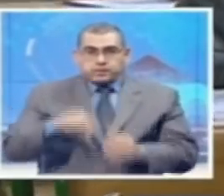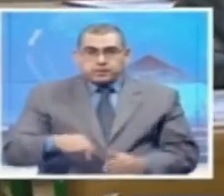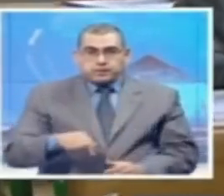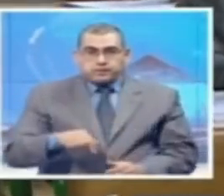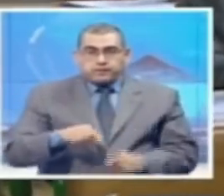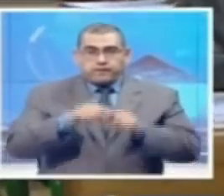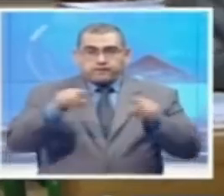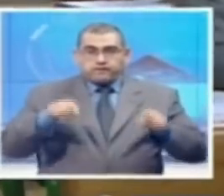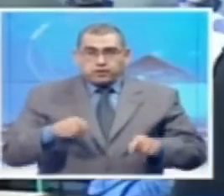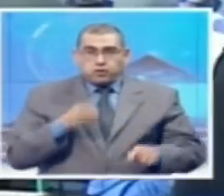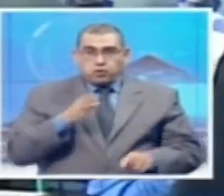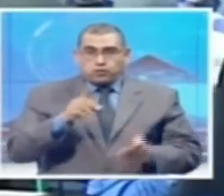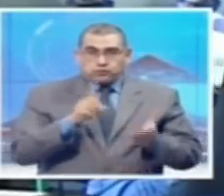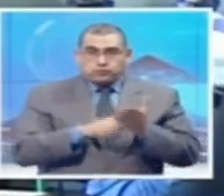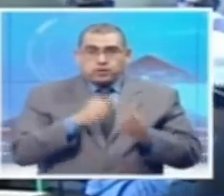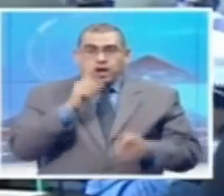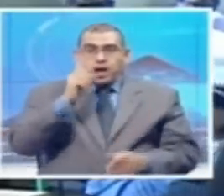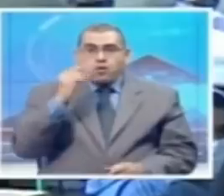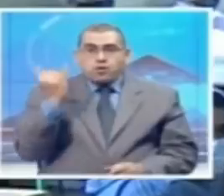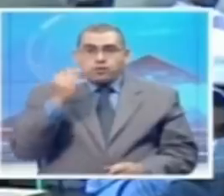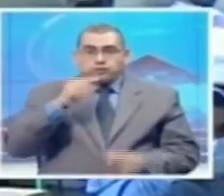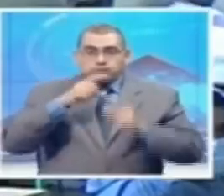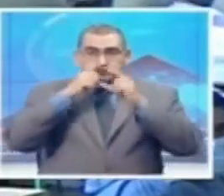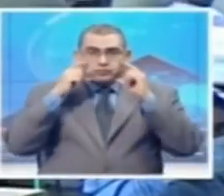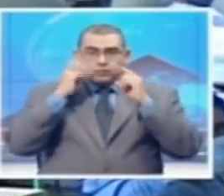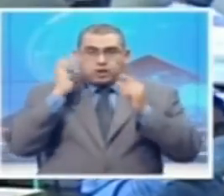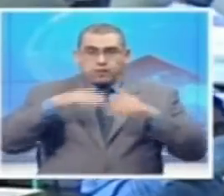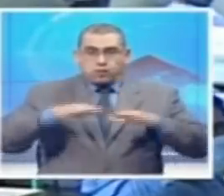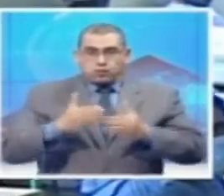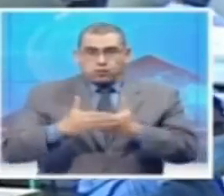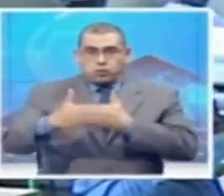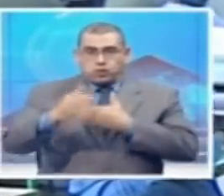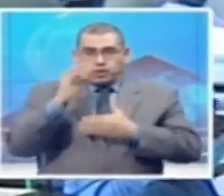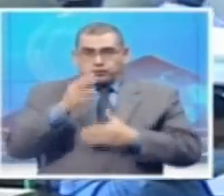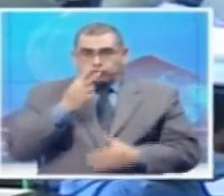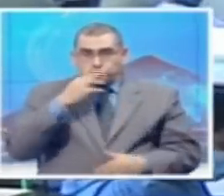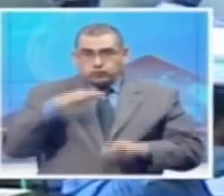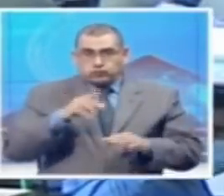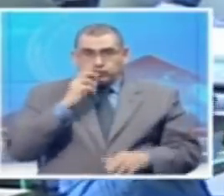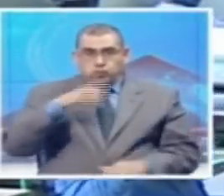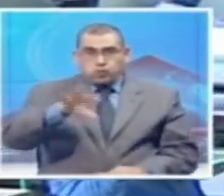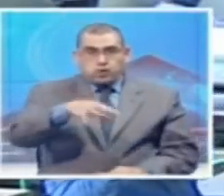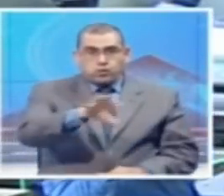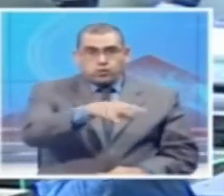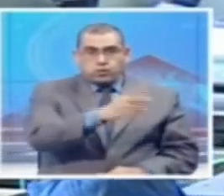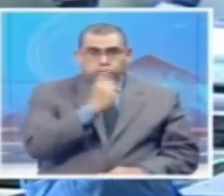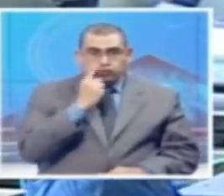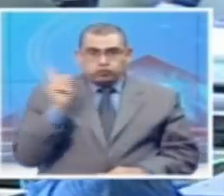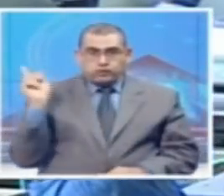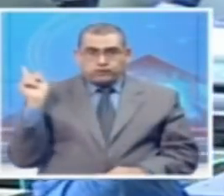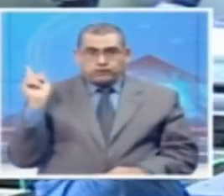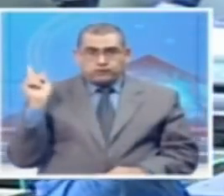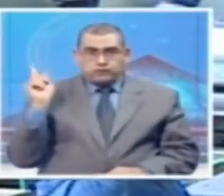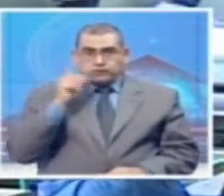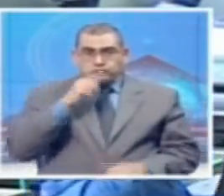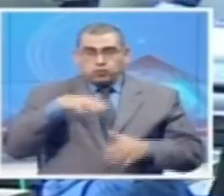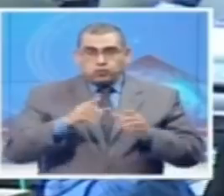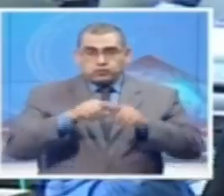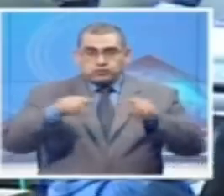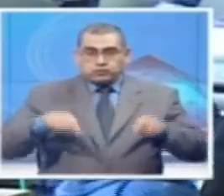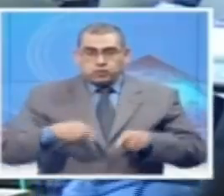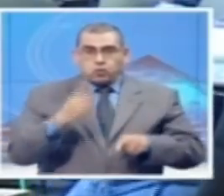الفصل تحديدا لما بندخل اهم حاجه برضو الكمامه ونحافظ على التباعد، يعني زي ما حضرتك شايفه كل ولد في قاعد في ديسك